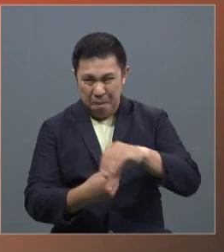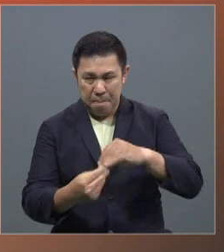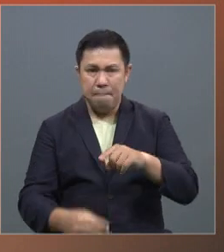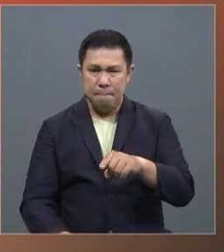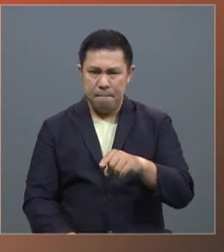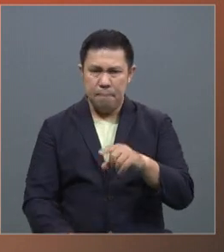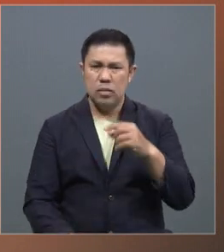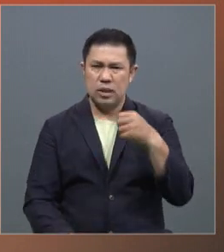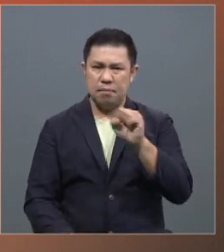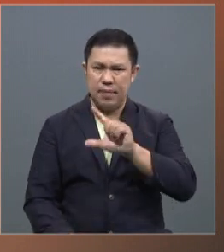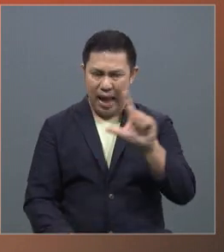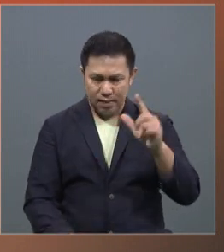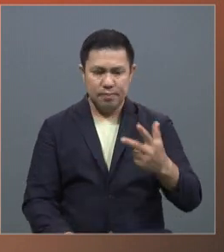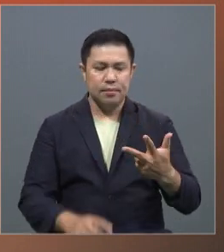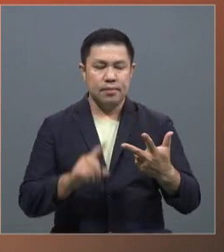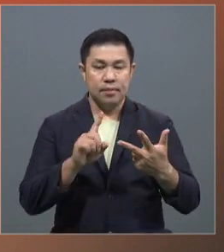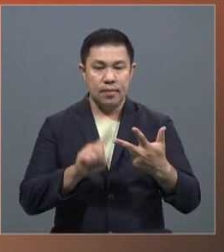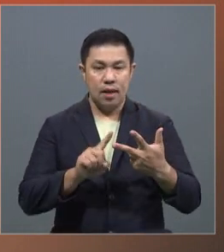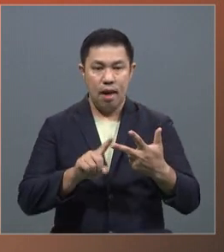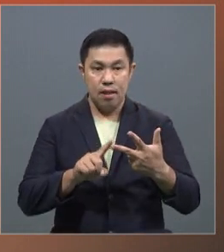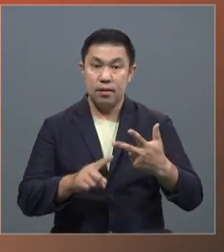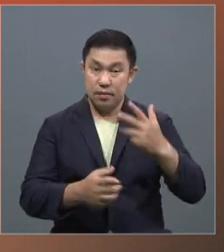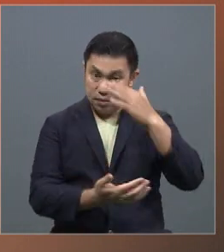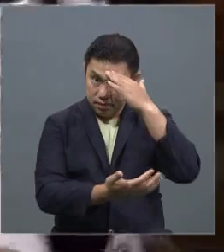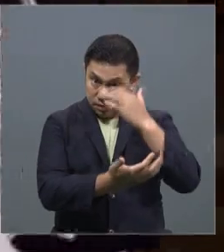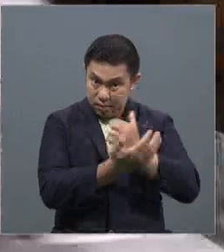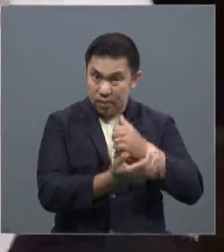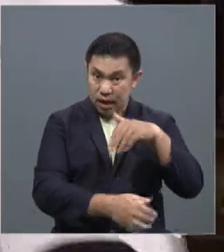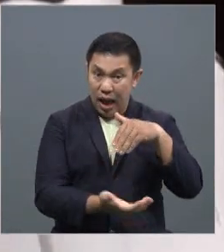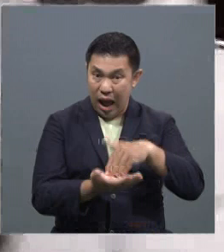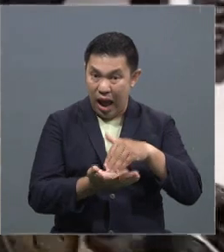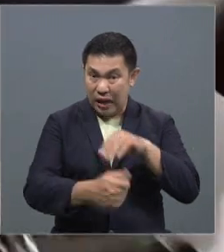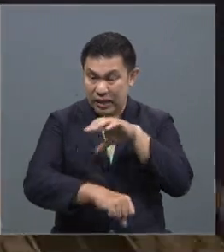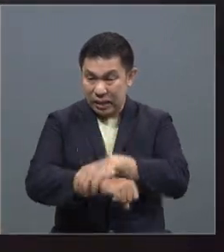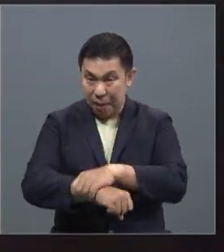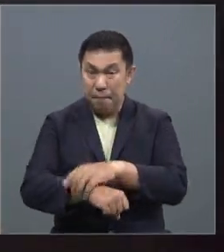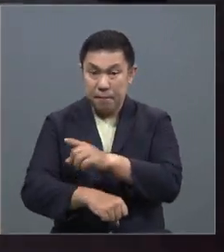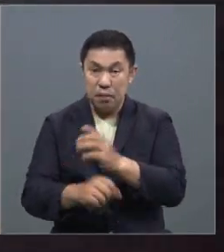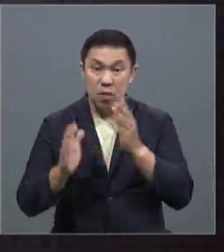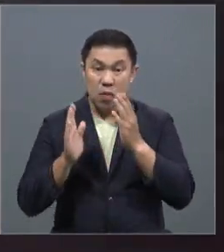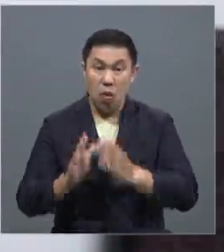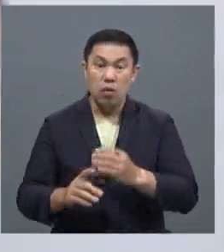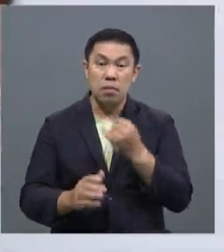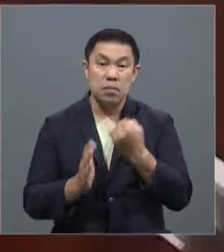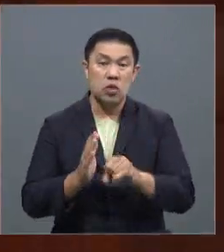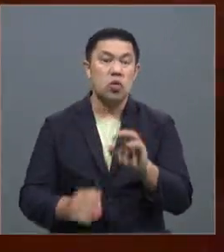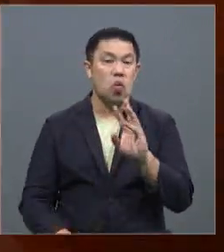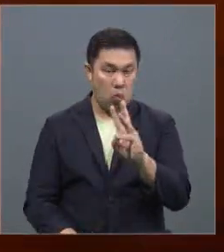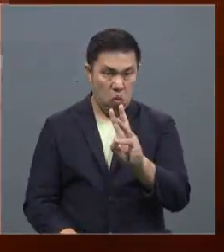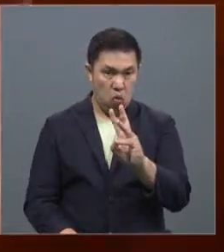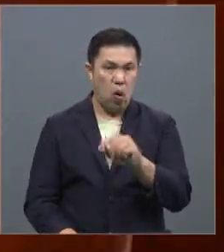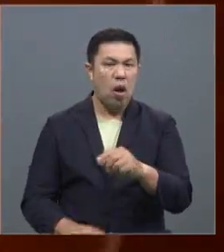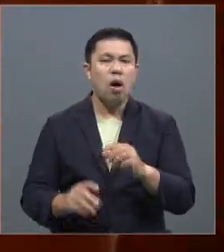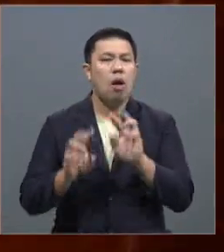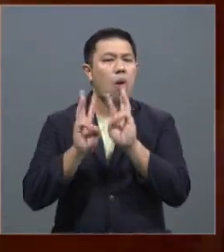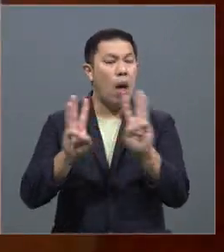ลอตโต้เนี่ยอ่าอีกอันนึงนะคะตำรวจสอบสวนกลางรวบผู้ต้องหา 6คนเครือข่ายเว็บพนันออวนนะคะซึ่งจัดให้มี